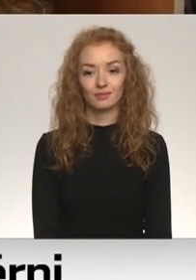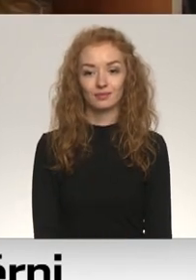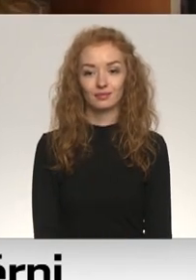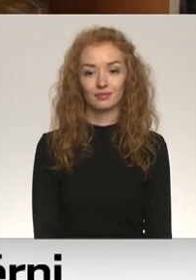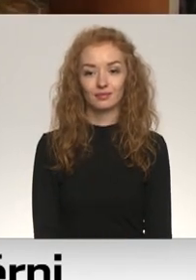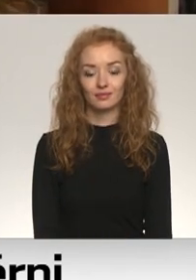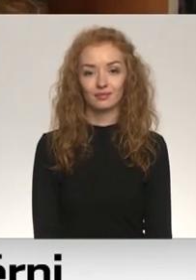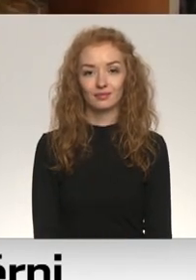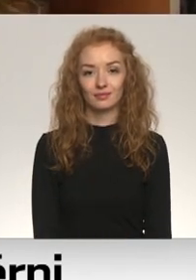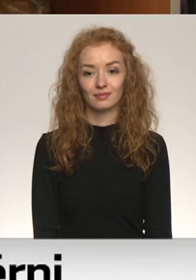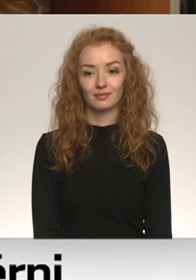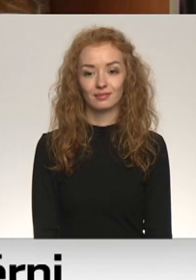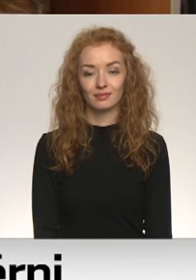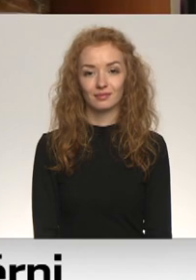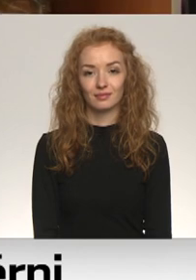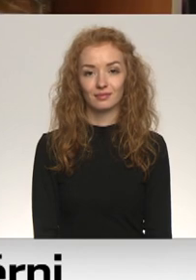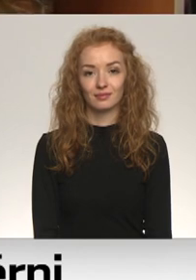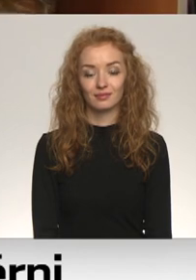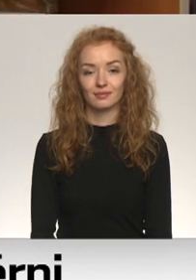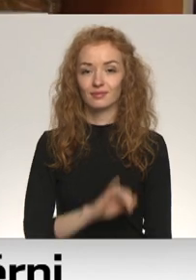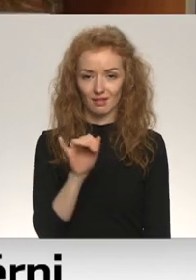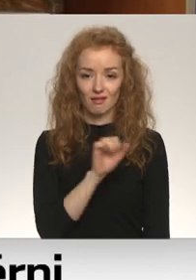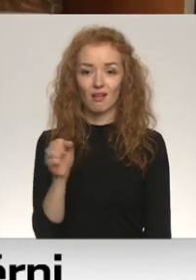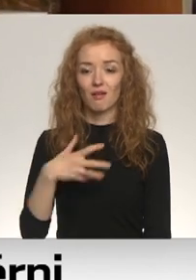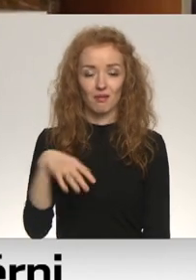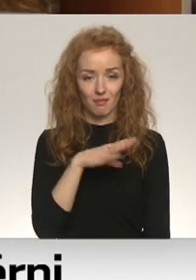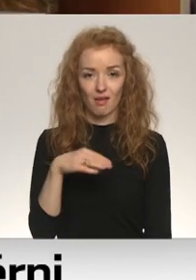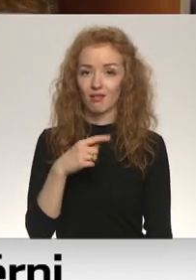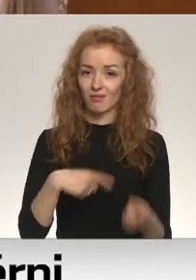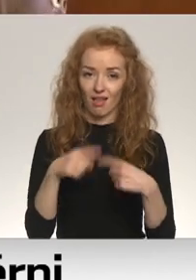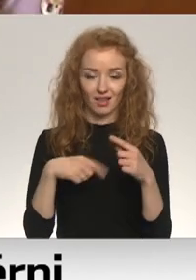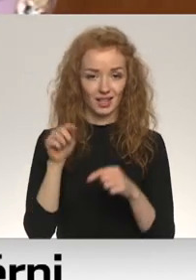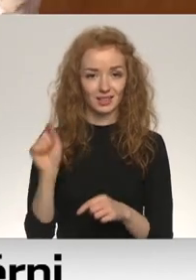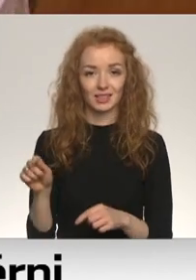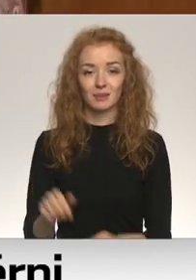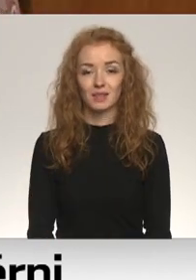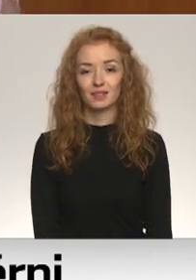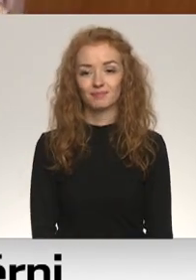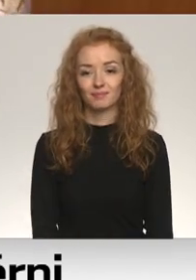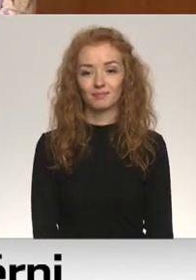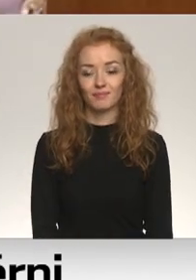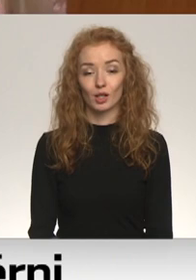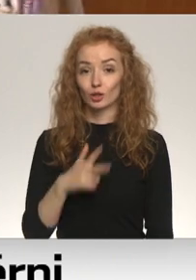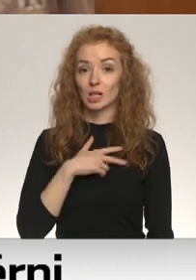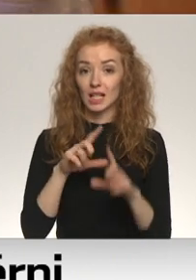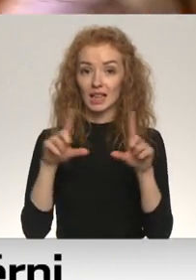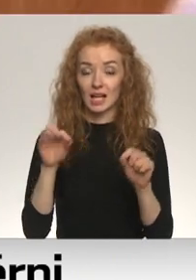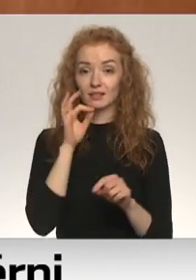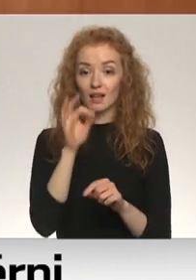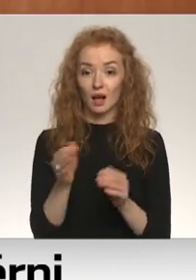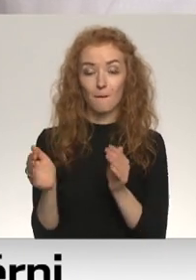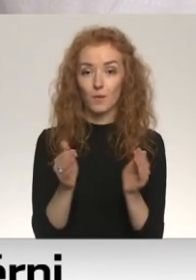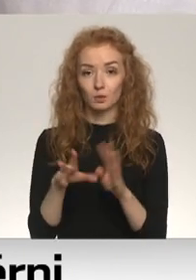Caurs brīvu Ukraini? Jā, mēs atgriezīsimies. Ventspils sociālais dienests skaidro, ka šim mazulim